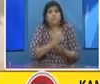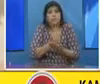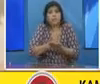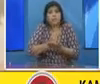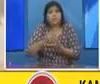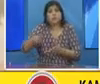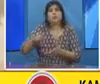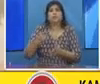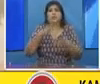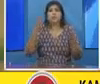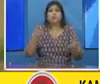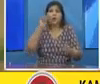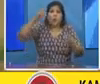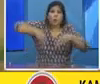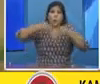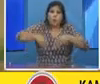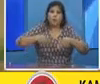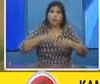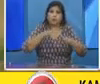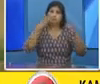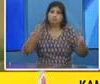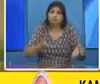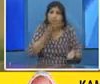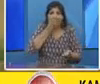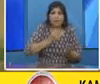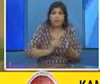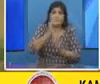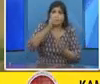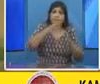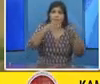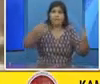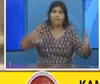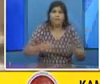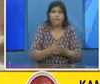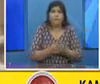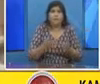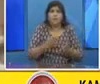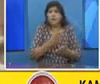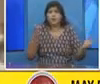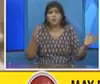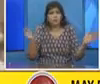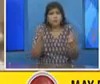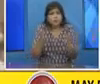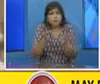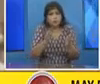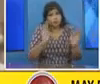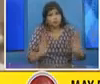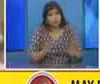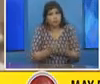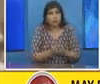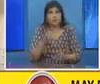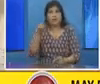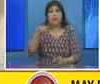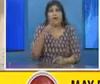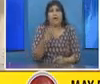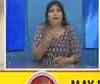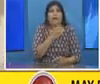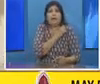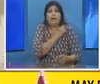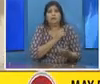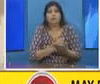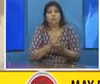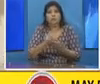परिश्रम से। हो सकता है कि जो तालाब उन्होंने बनाए वो बहुत बड़े न हो, लेकिन उनका